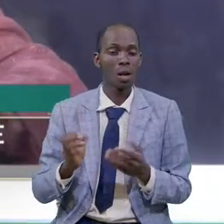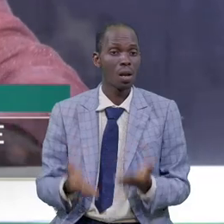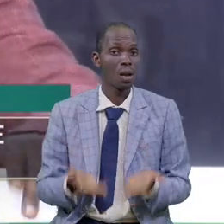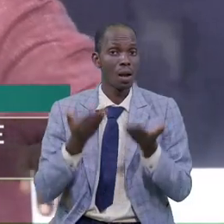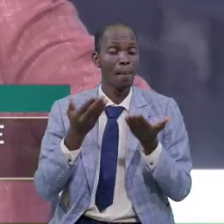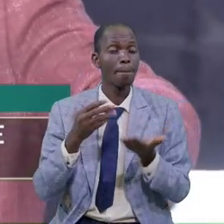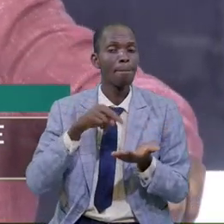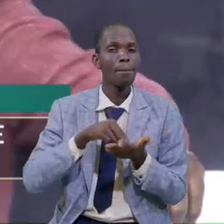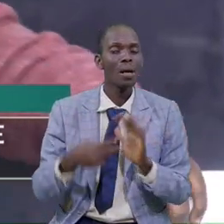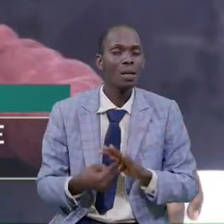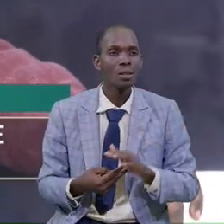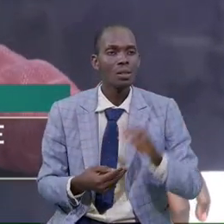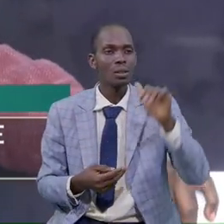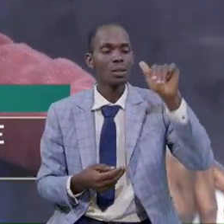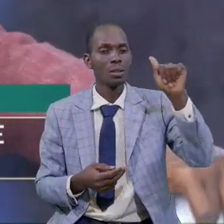dire